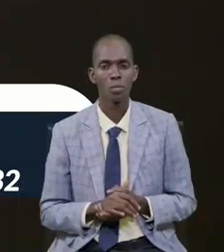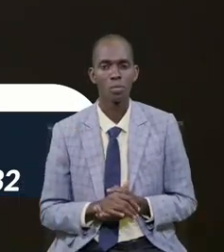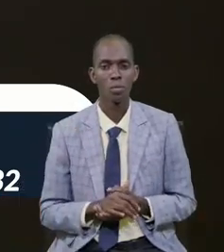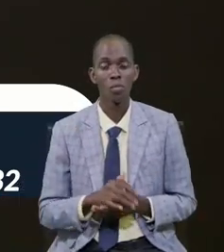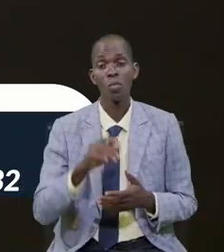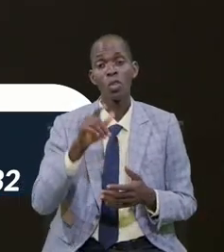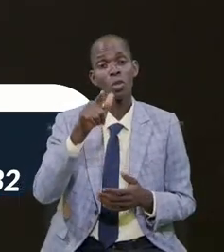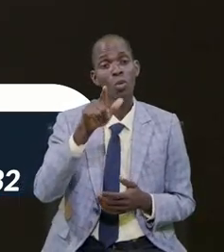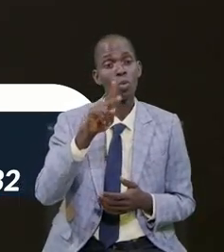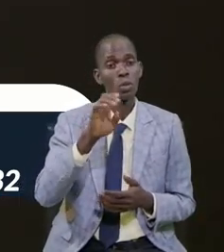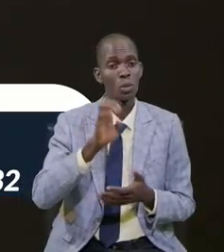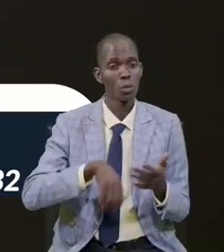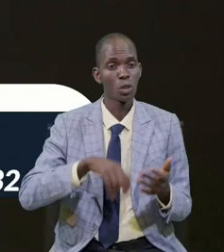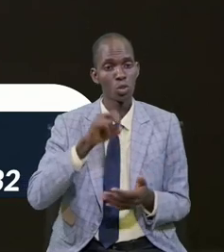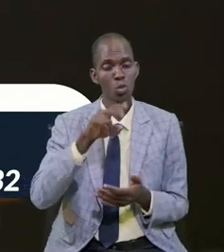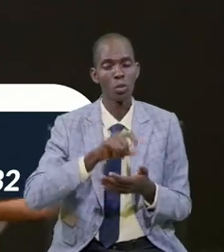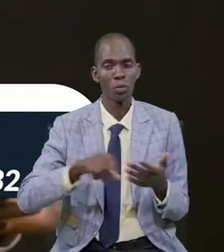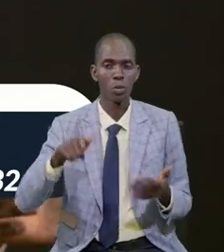Luc 12,